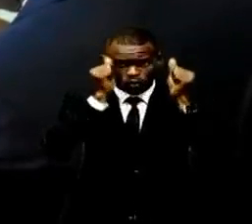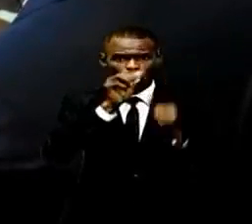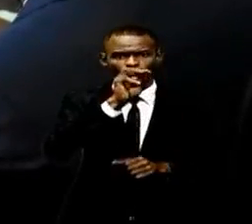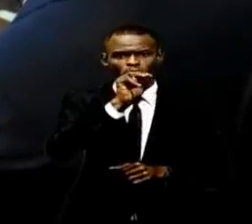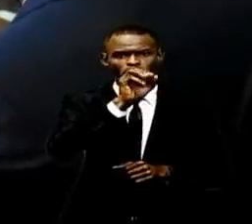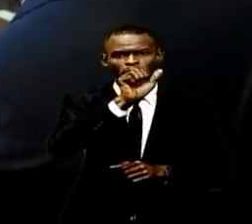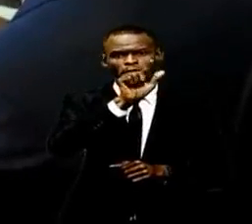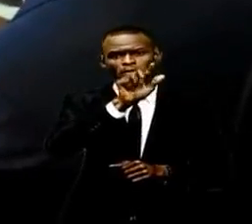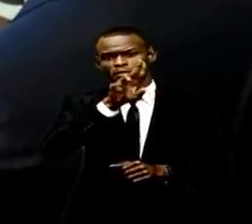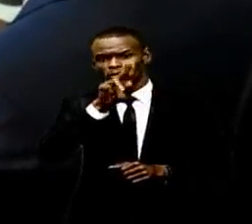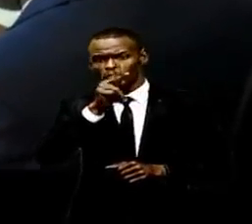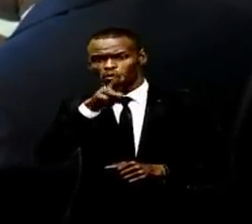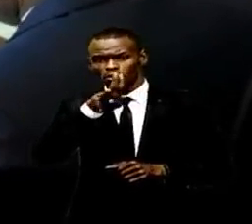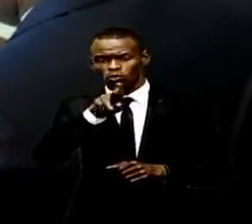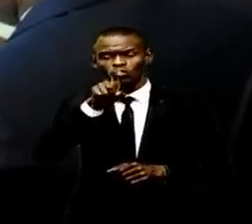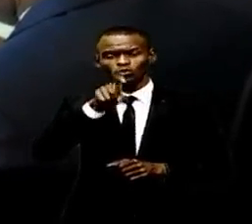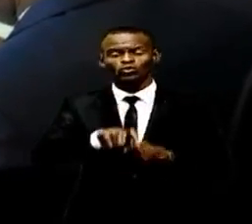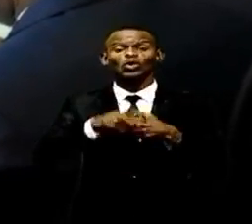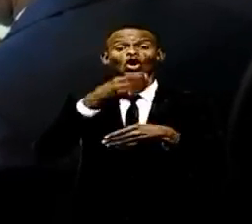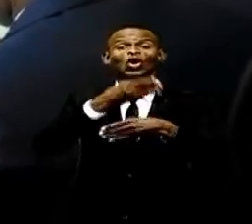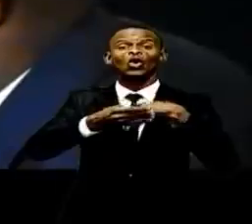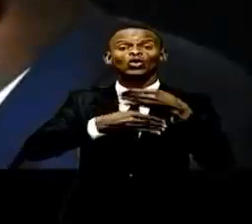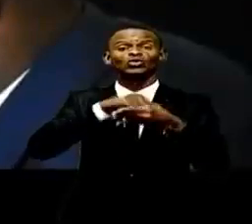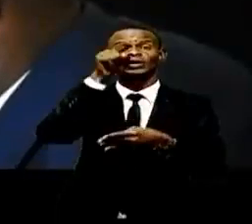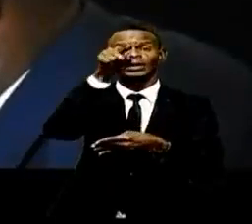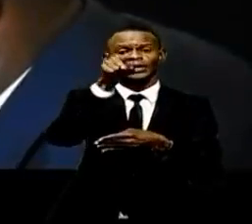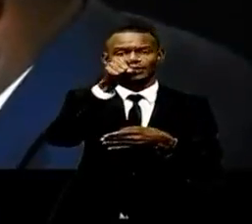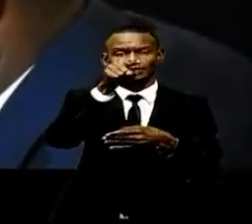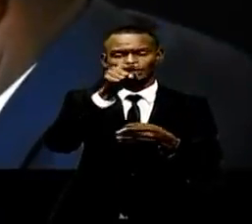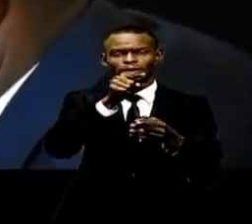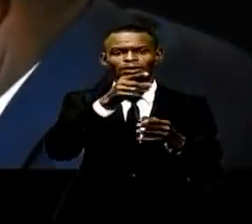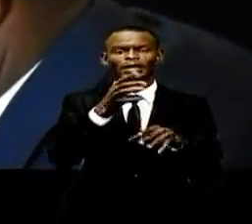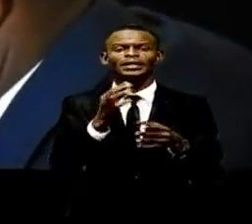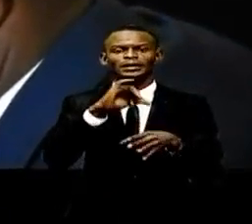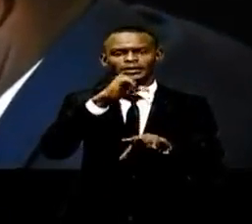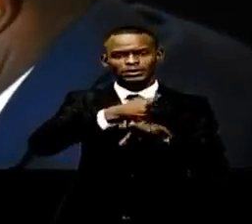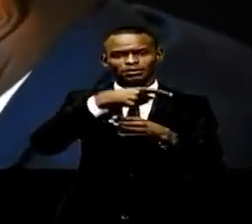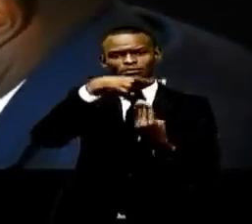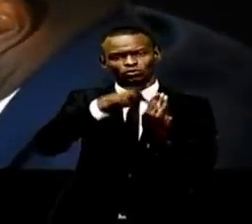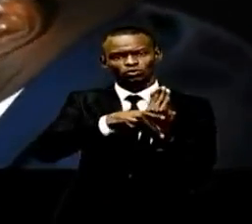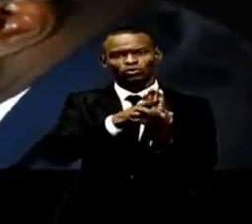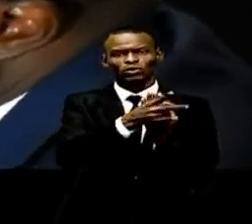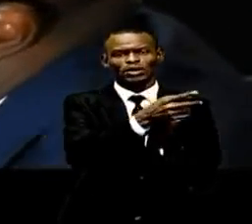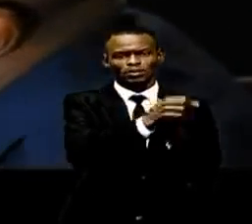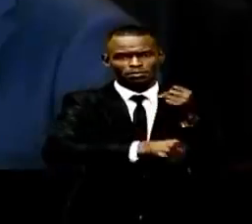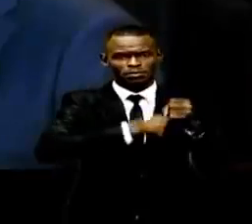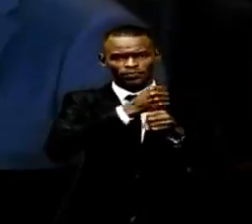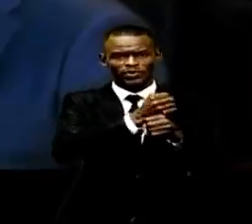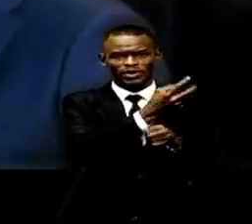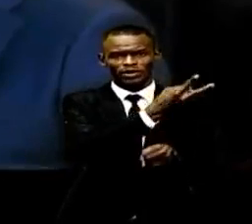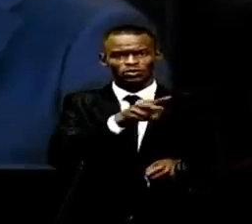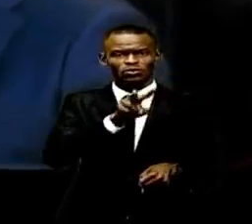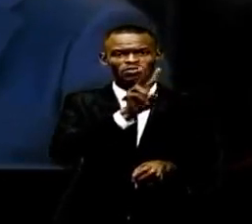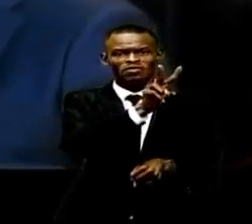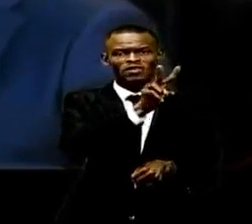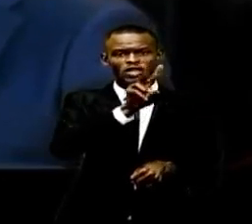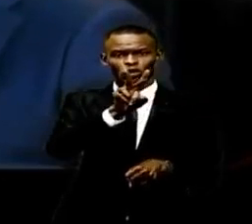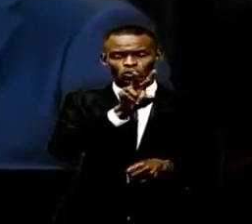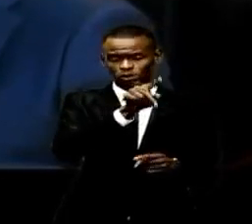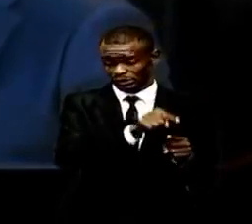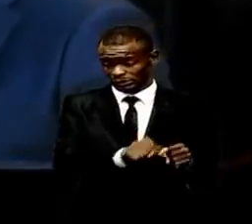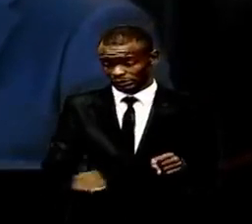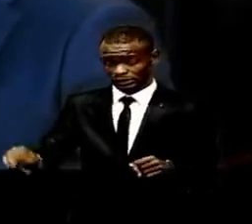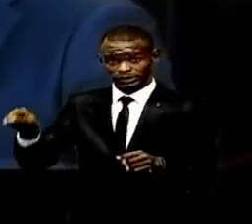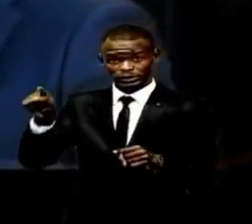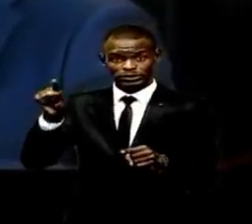2022. Il a indiqué que ces processus va de la signature le 28 janvier 2020 du